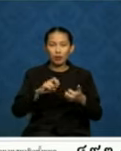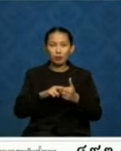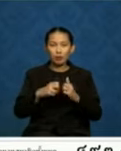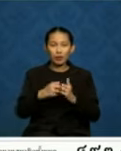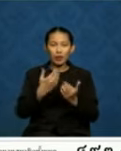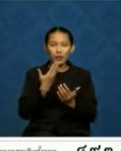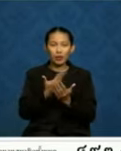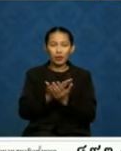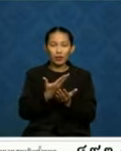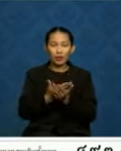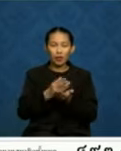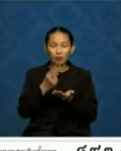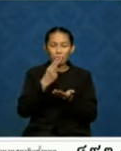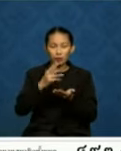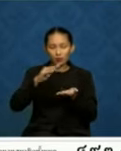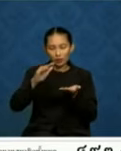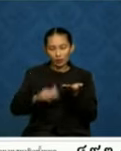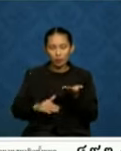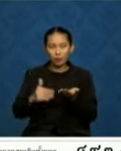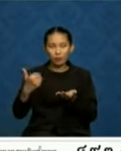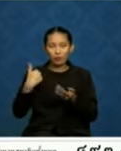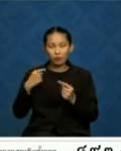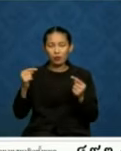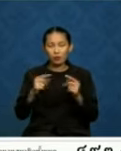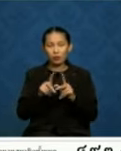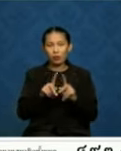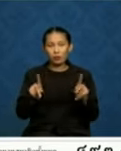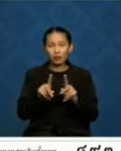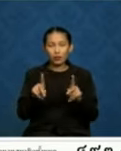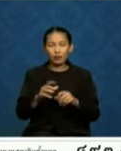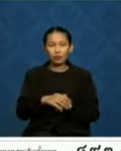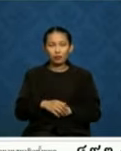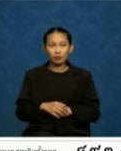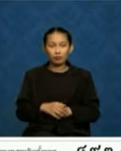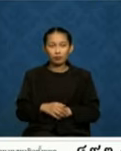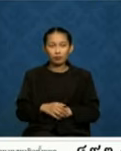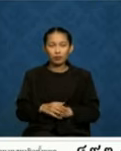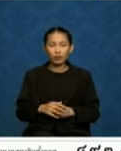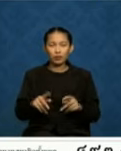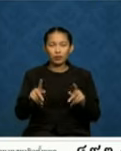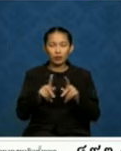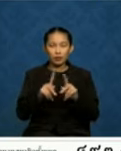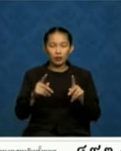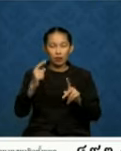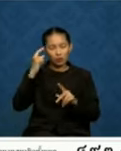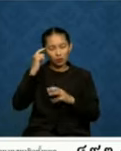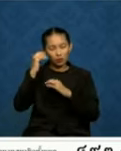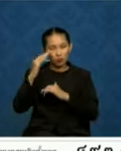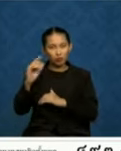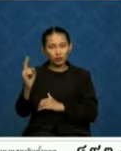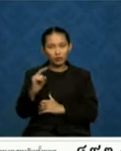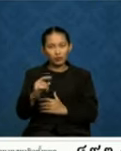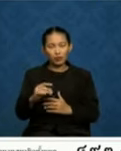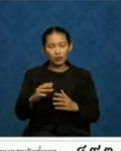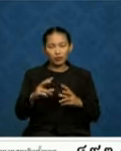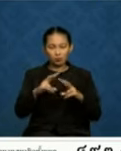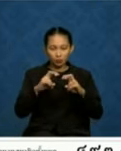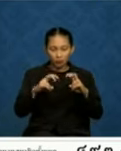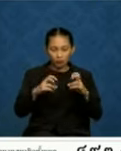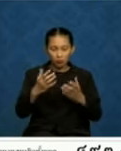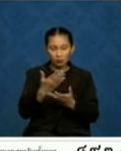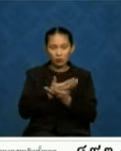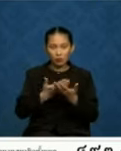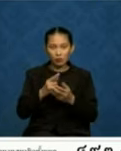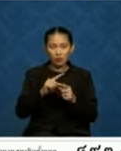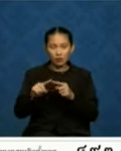ายาสูบยาเส้นราคาตกต่ำของคณะกรรมการฉบับนี้ซึ่งคณะกรรมการหวังเป็นอย่างยิ่งว่าผลการศึกษา